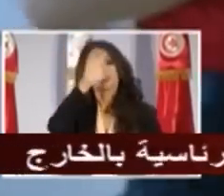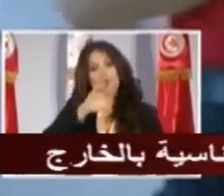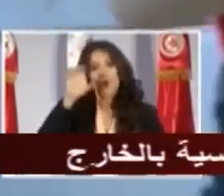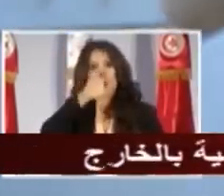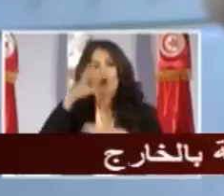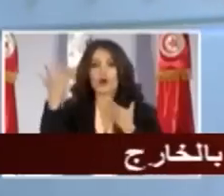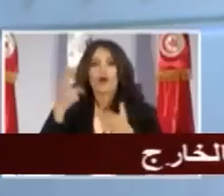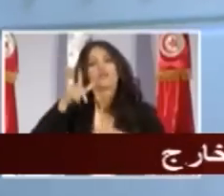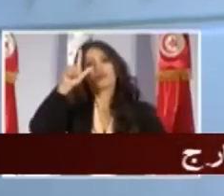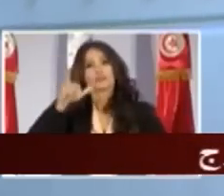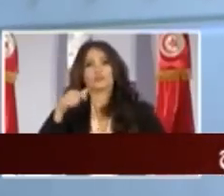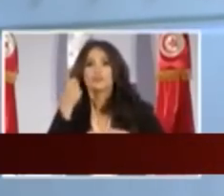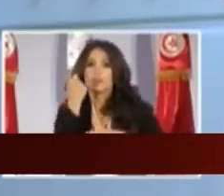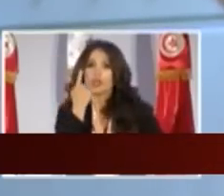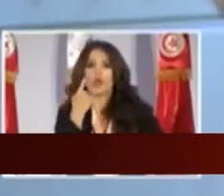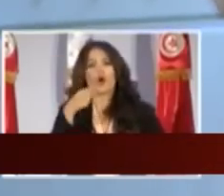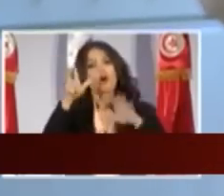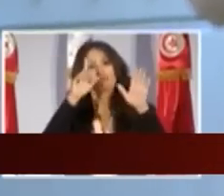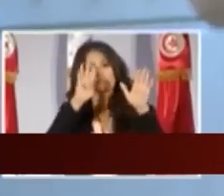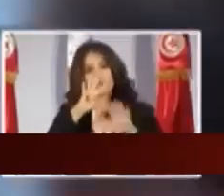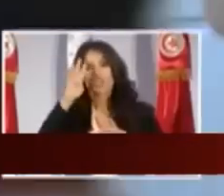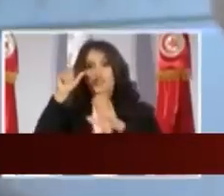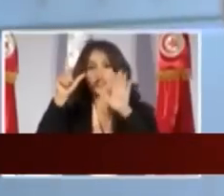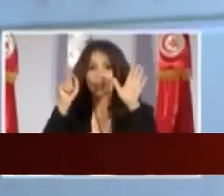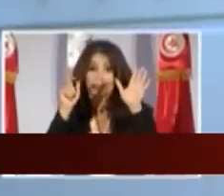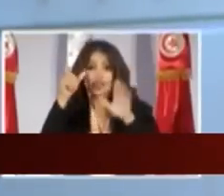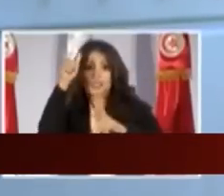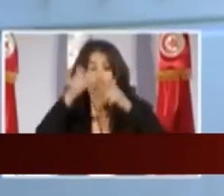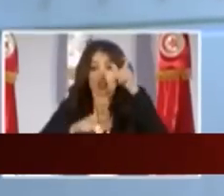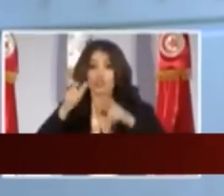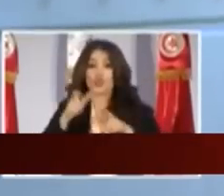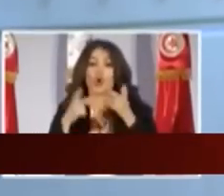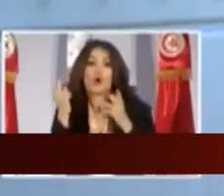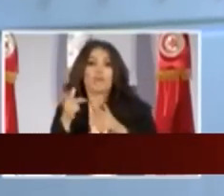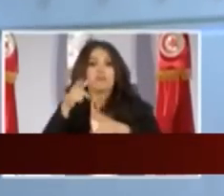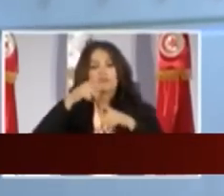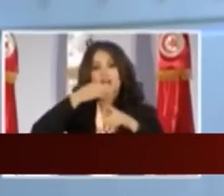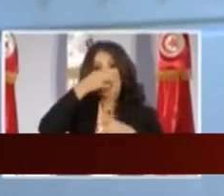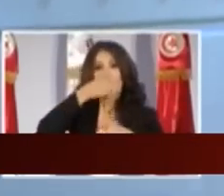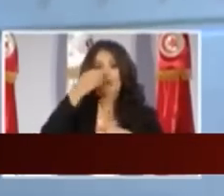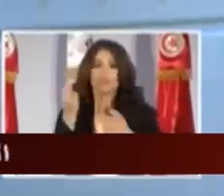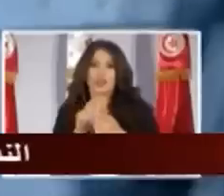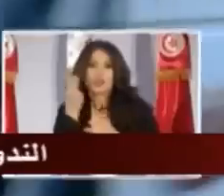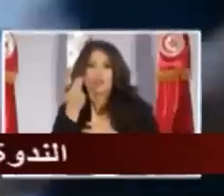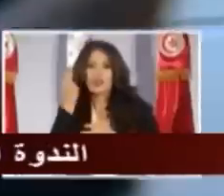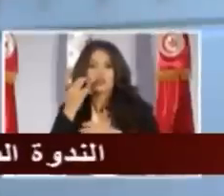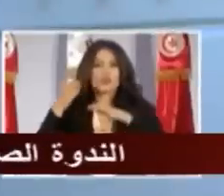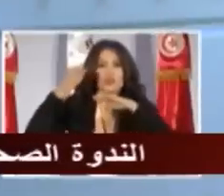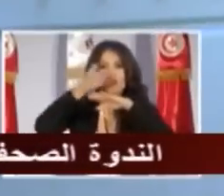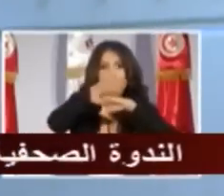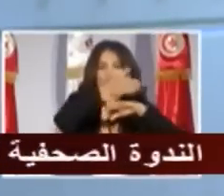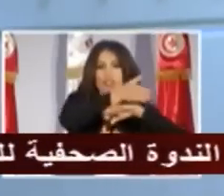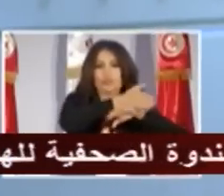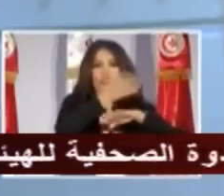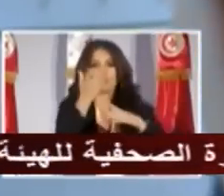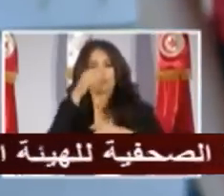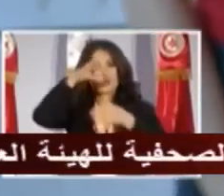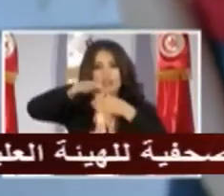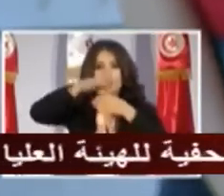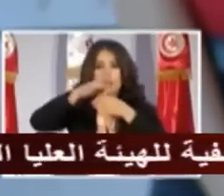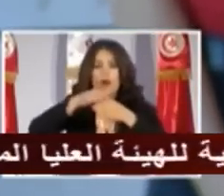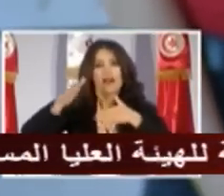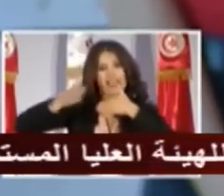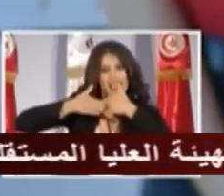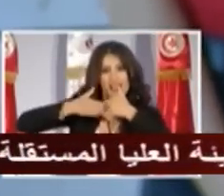وسبعين شخص البعض يتحدث بانه تعذر عليهم الاقتراع لانه اقرب مركز اقتراع لهم